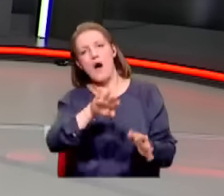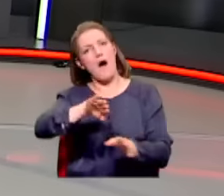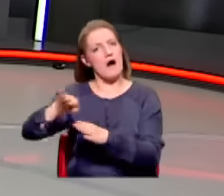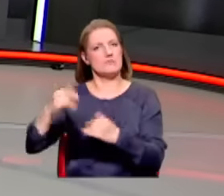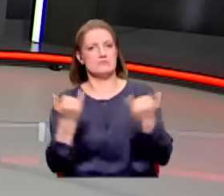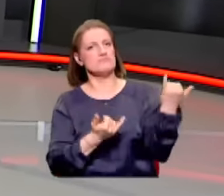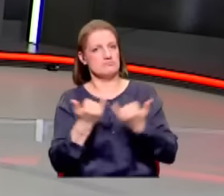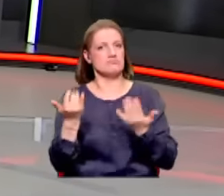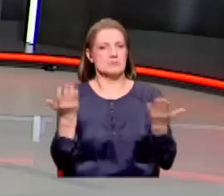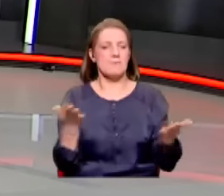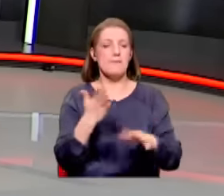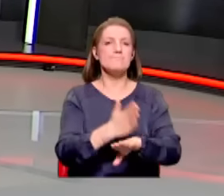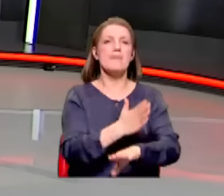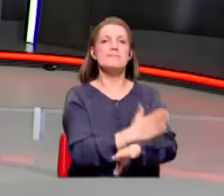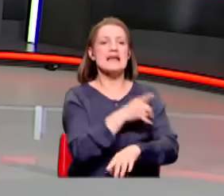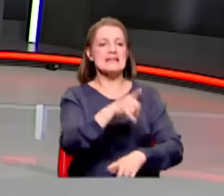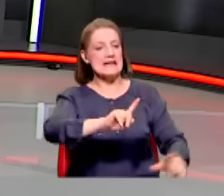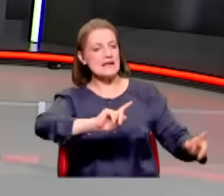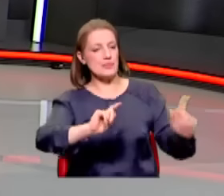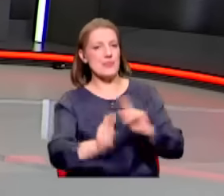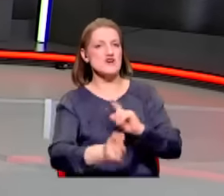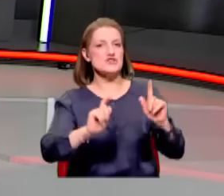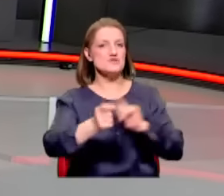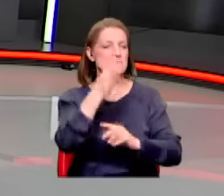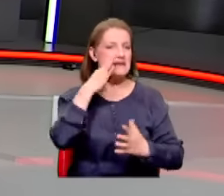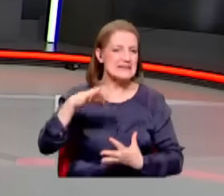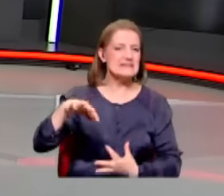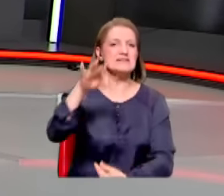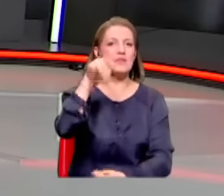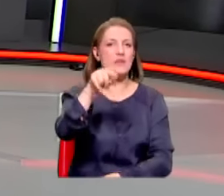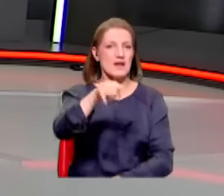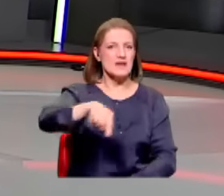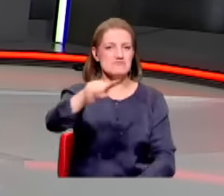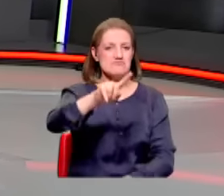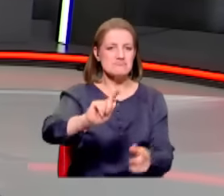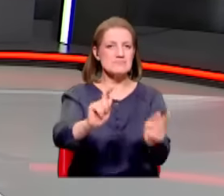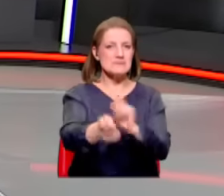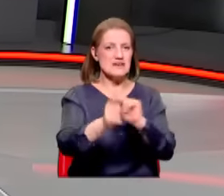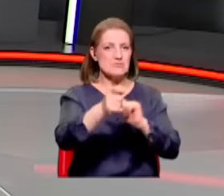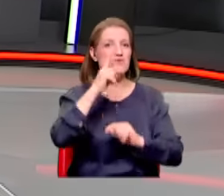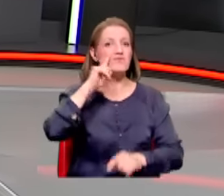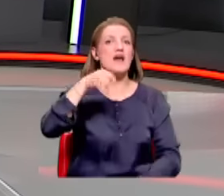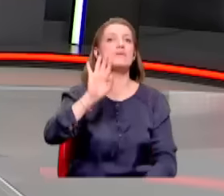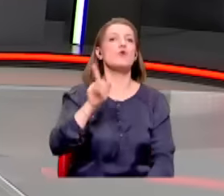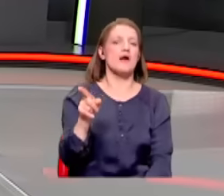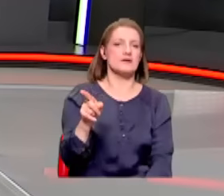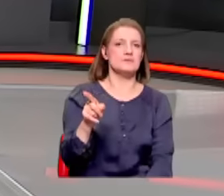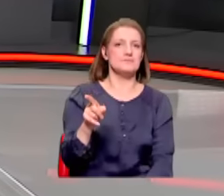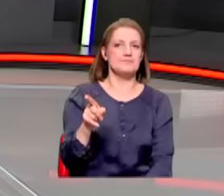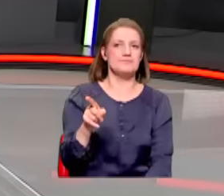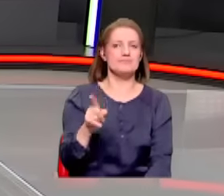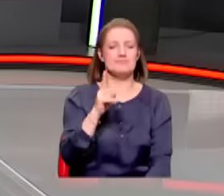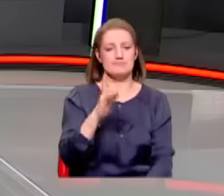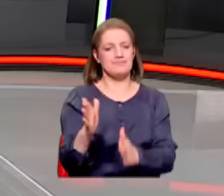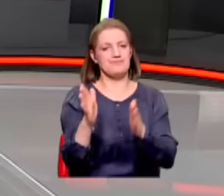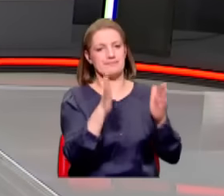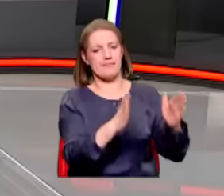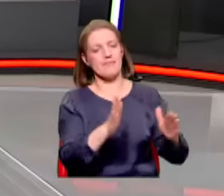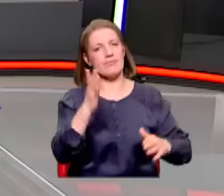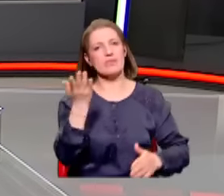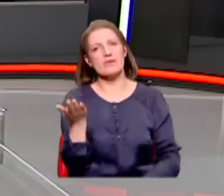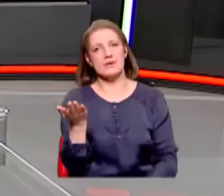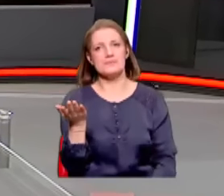ama. Memleketteki değişimi, insandaki değişimi fark edemiyorlar. Bir yandan da tabii